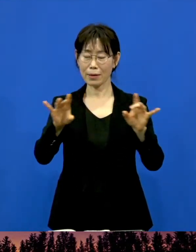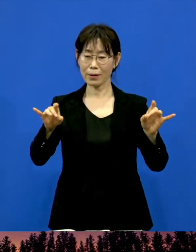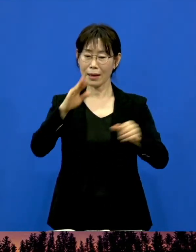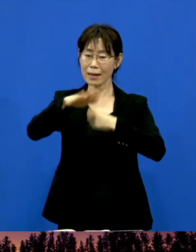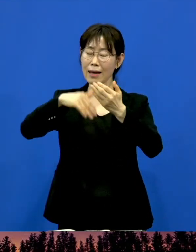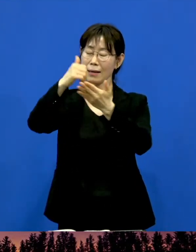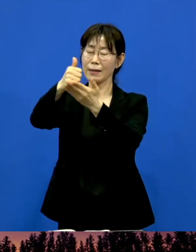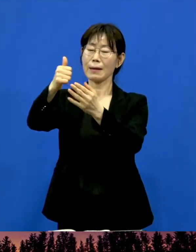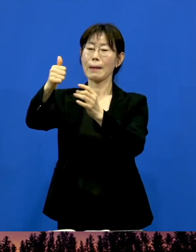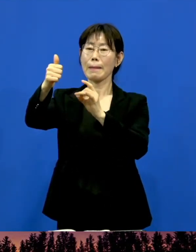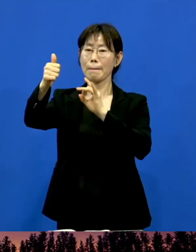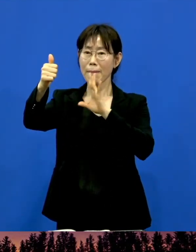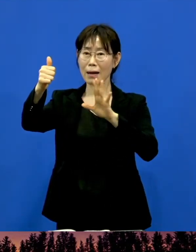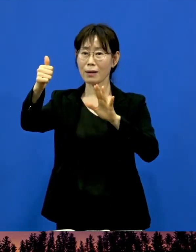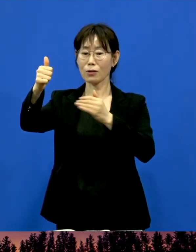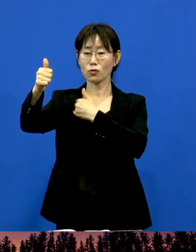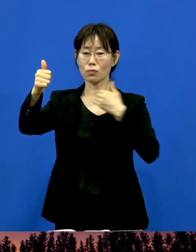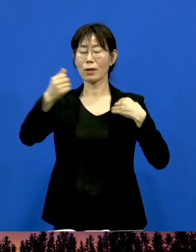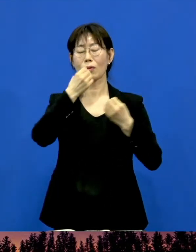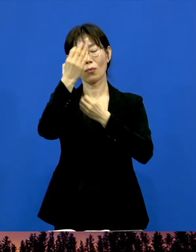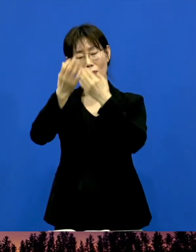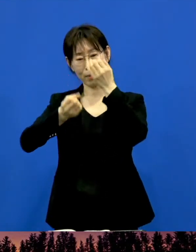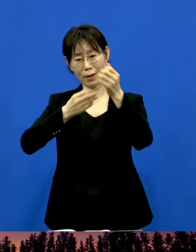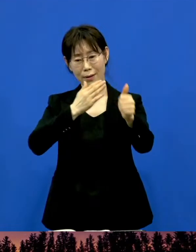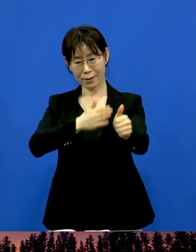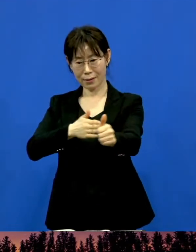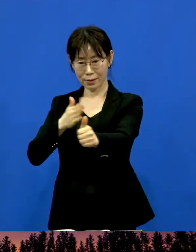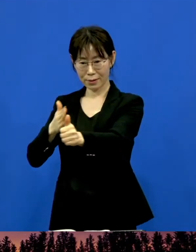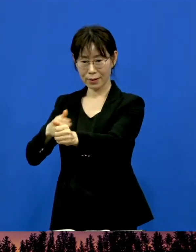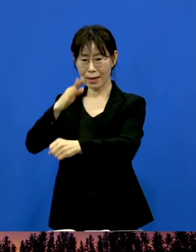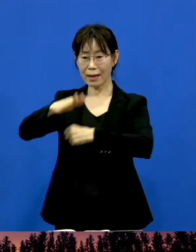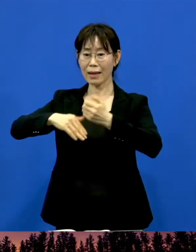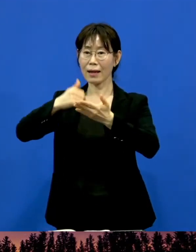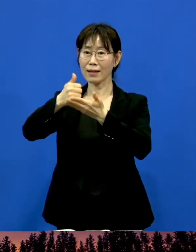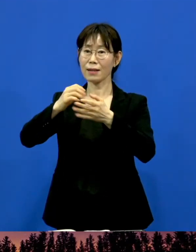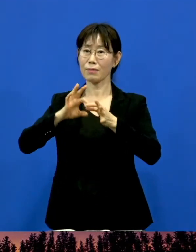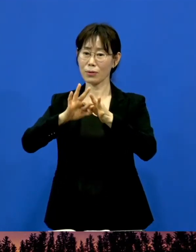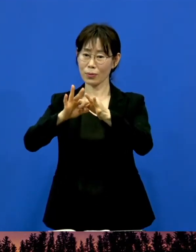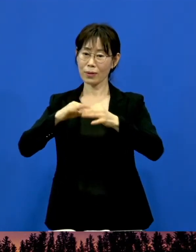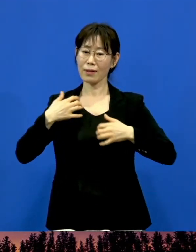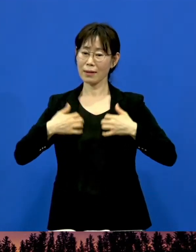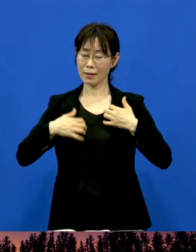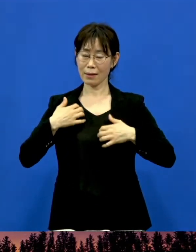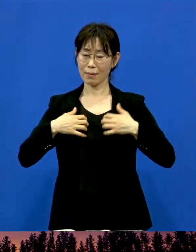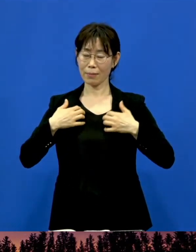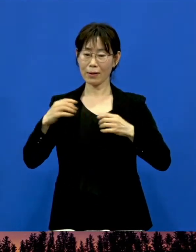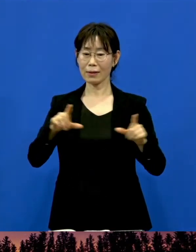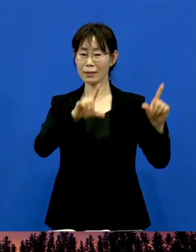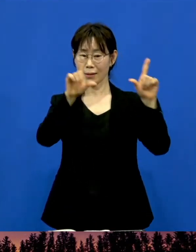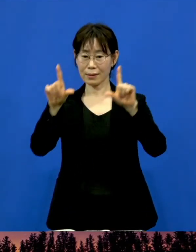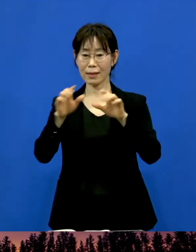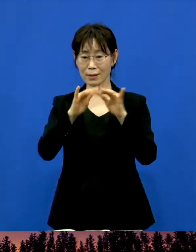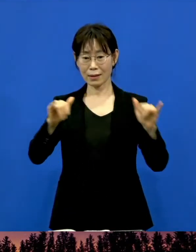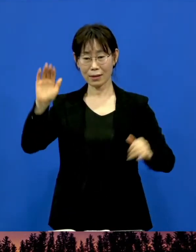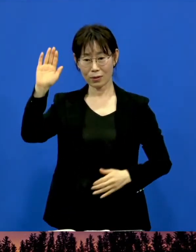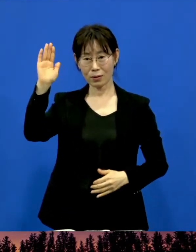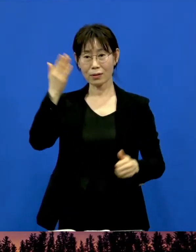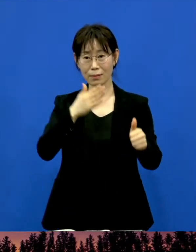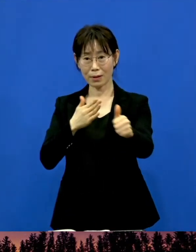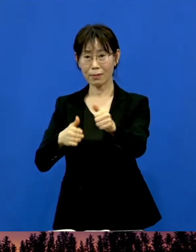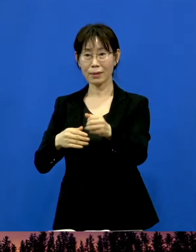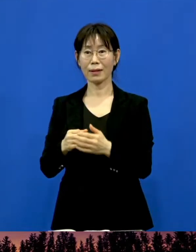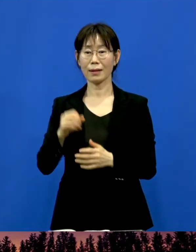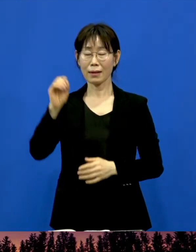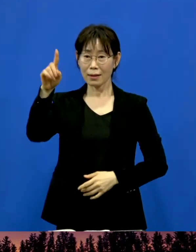충분합니다, 이 고백이 나와야 돼요. 그 주님으로 인해 기뻐하는 삶을 사는 거예요. 여러분, 다윗을 보면요,